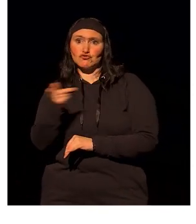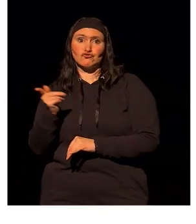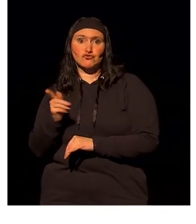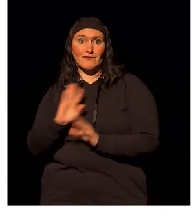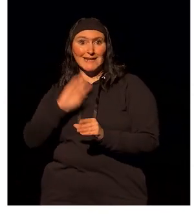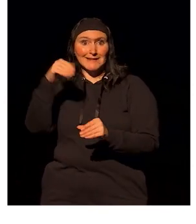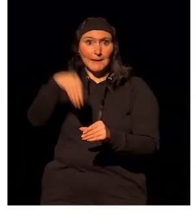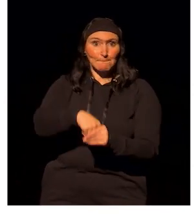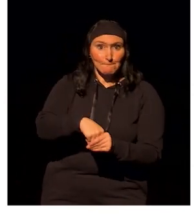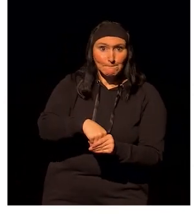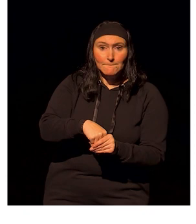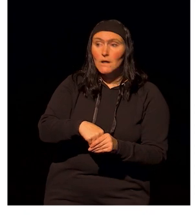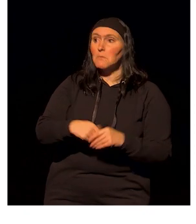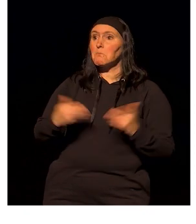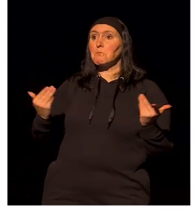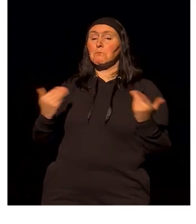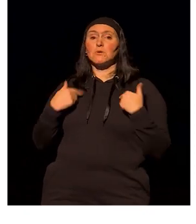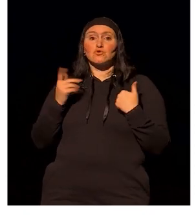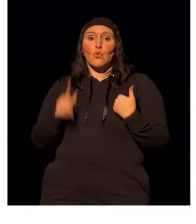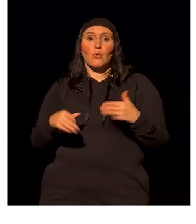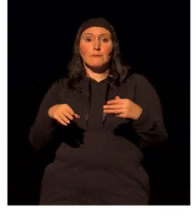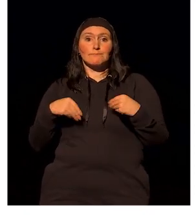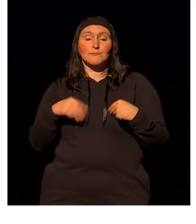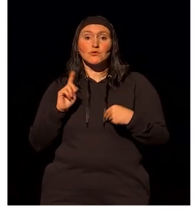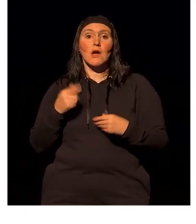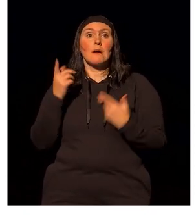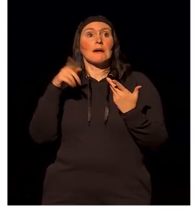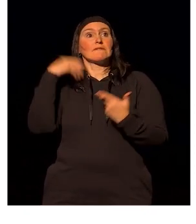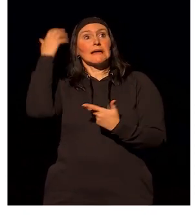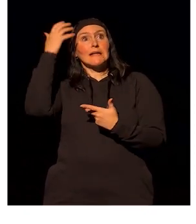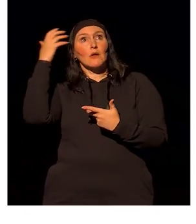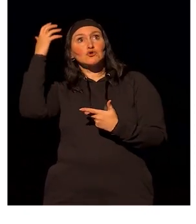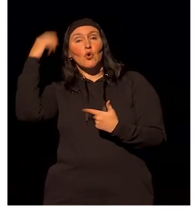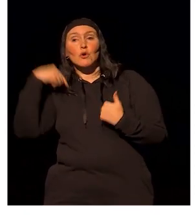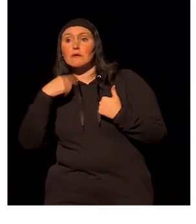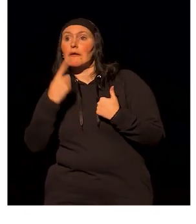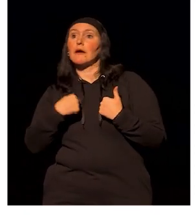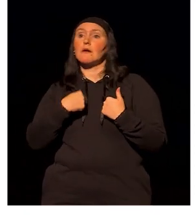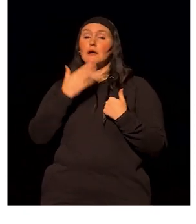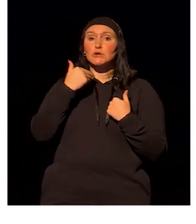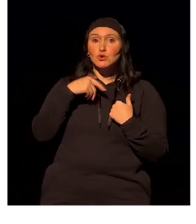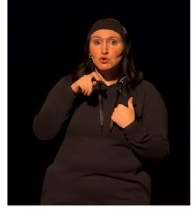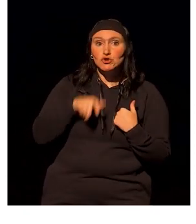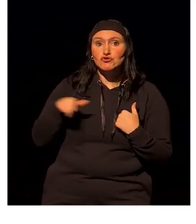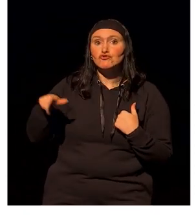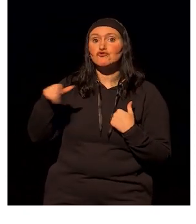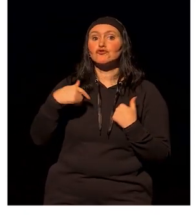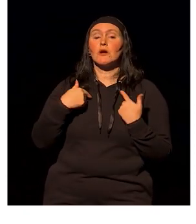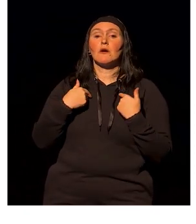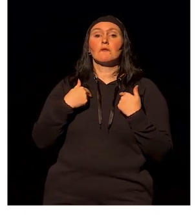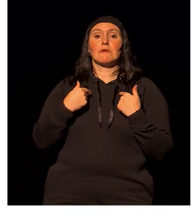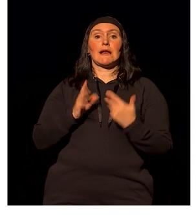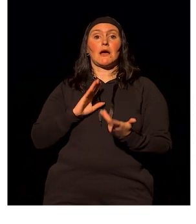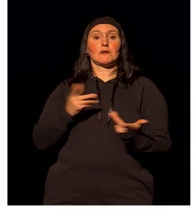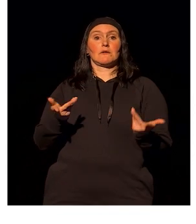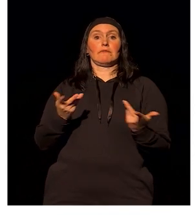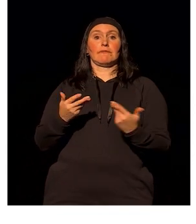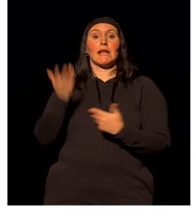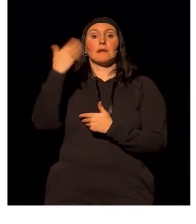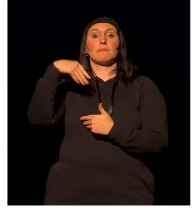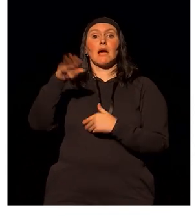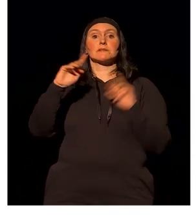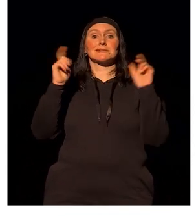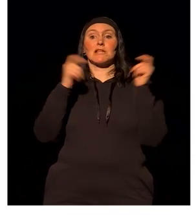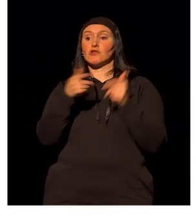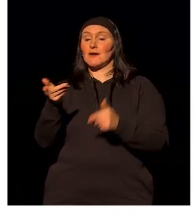uns keine Illusionen machen, dass wir als Juden oder Jüdinnen in einer nicht-jüdischen Mehrheitsgesellschaft